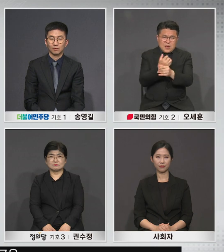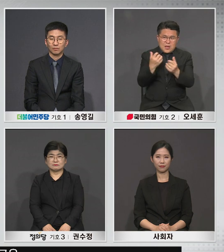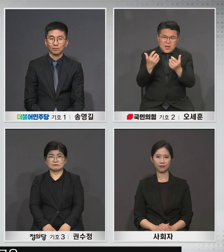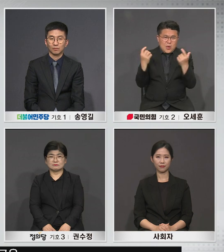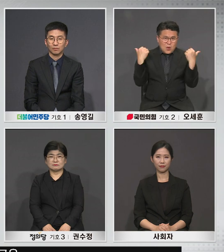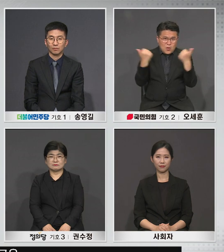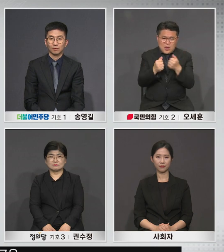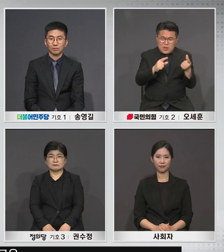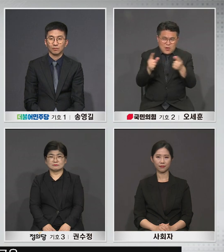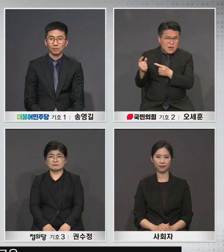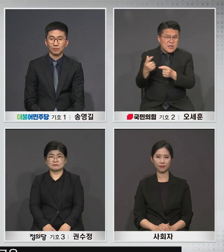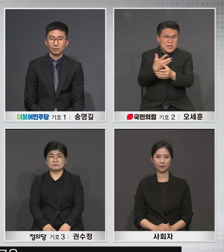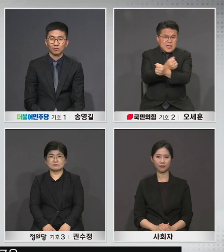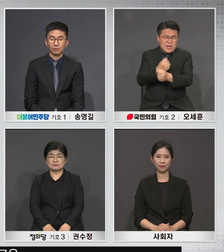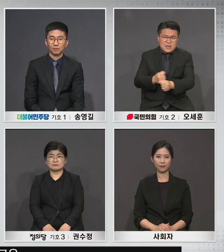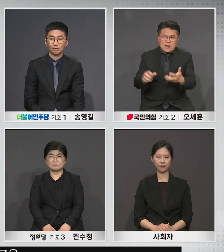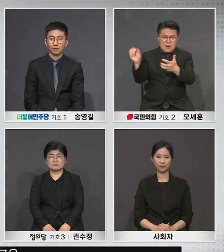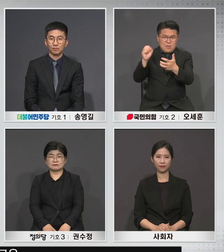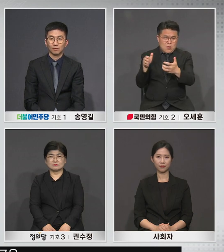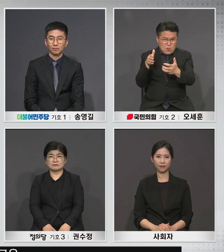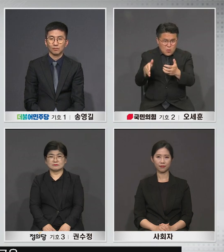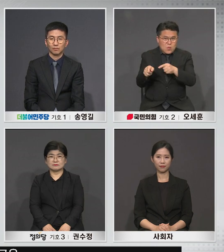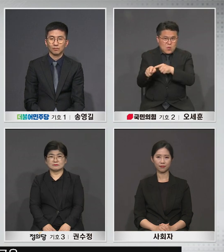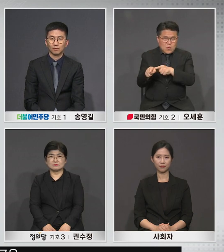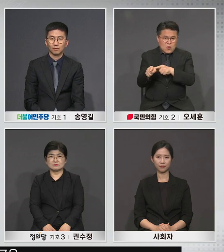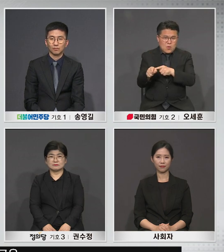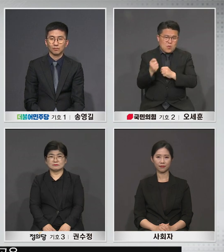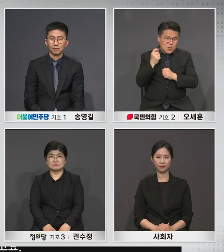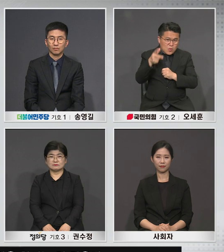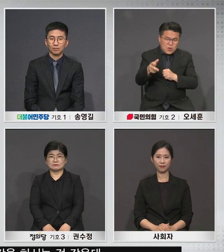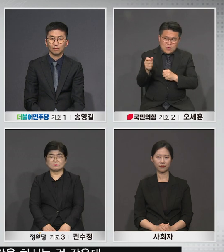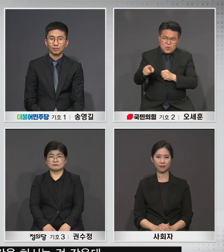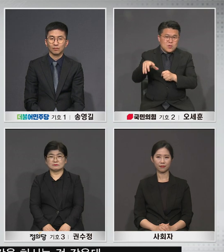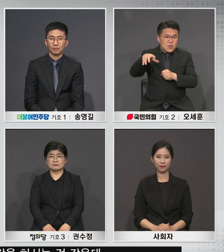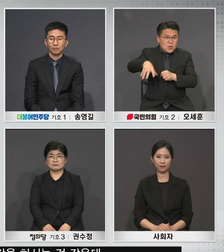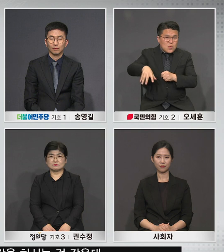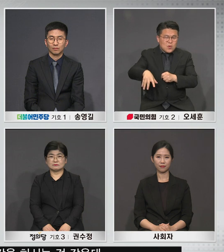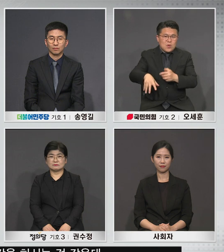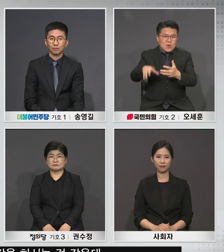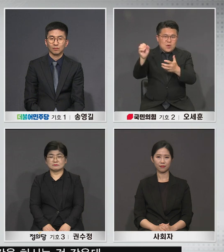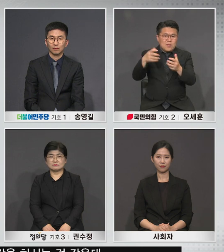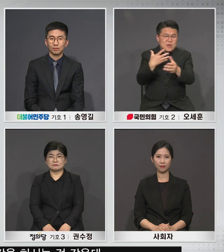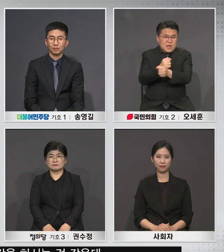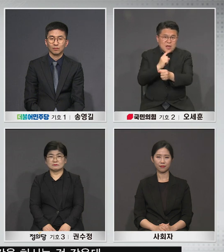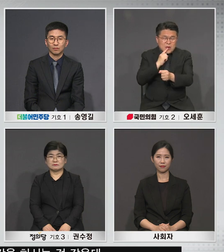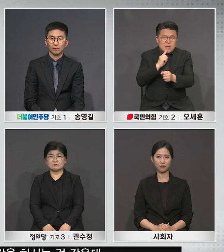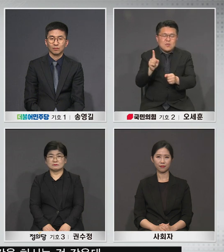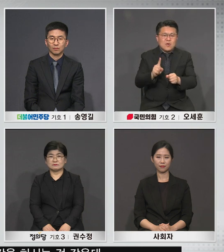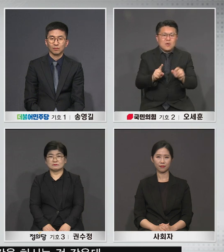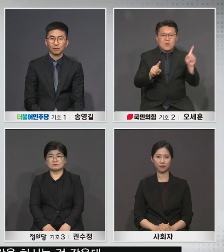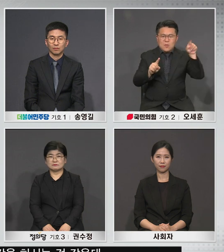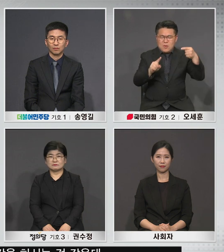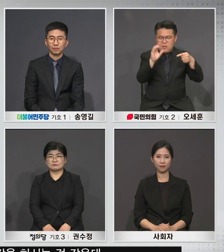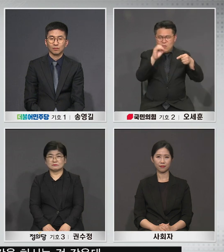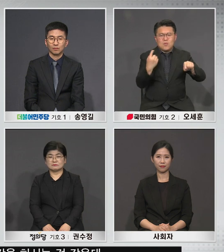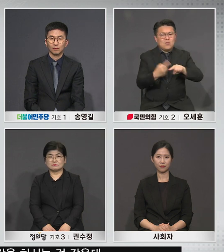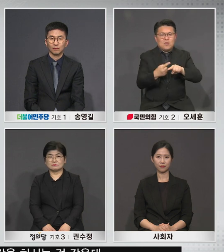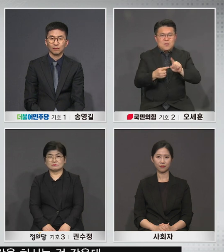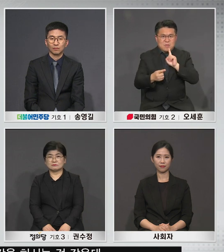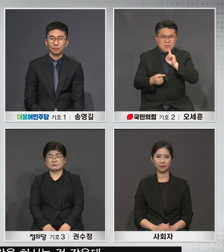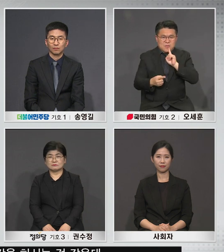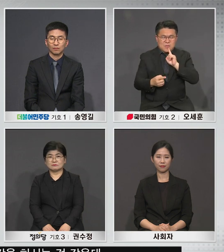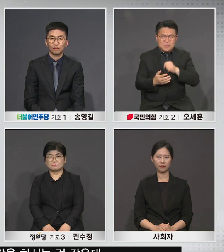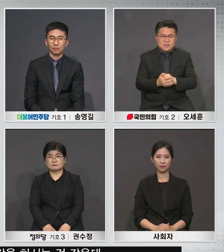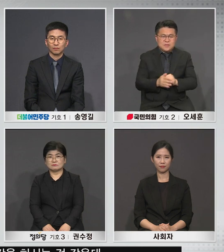호텔이나 마이스 같은 경우에는 80% 예약이면 거의 다 100% 차서 돌아가는 거나 마찬가지거든요. 그런